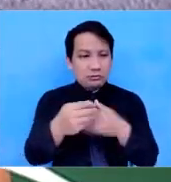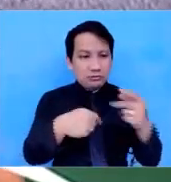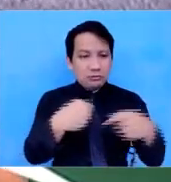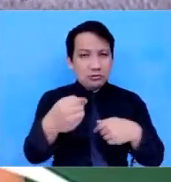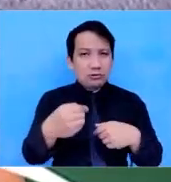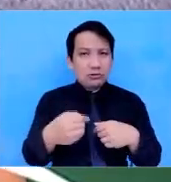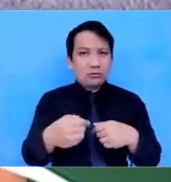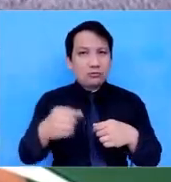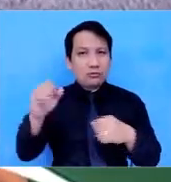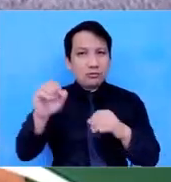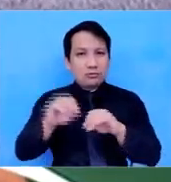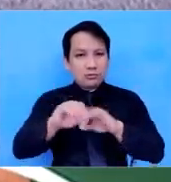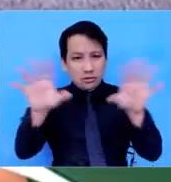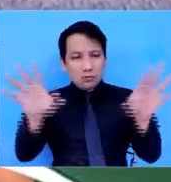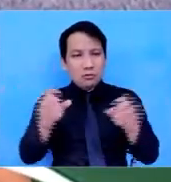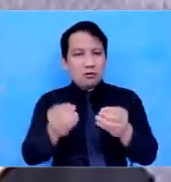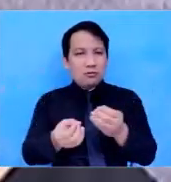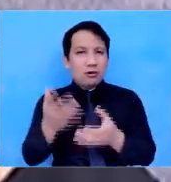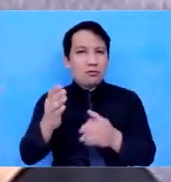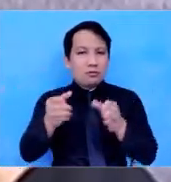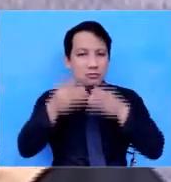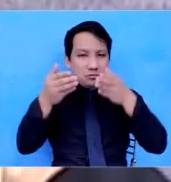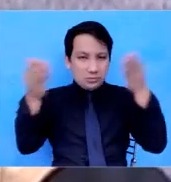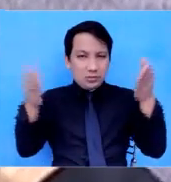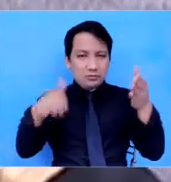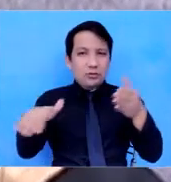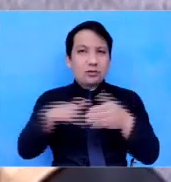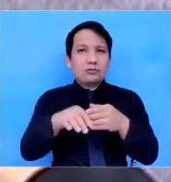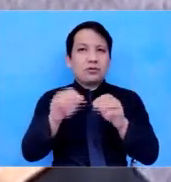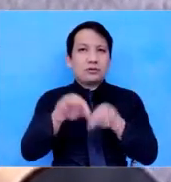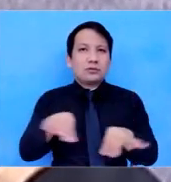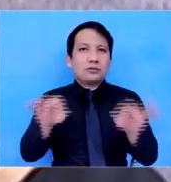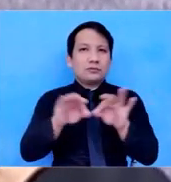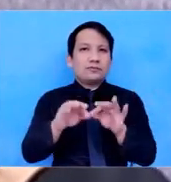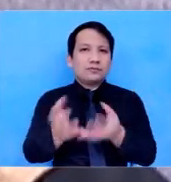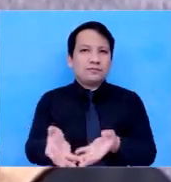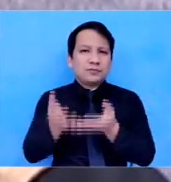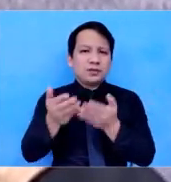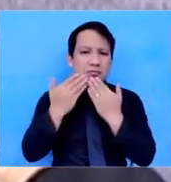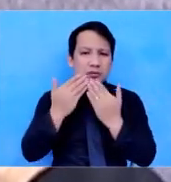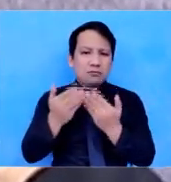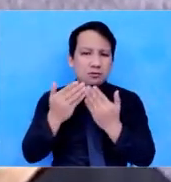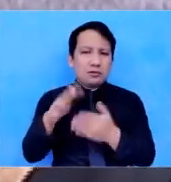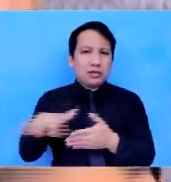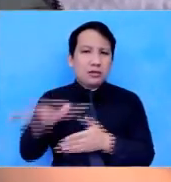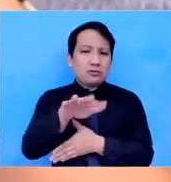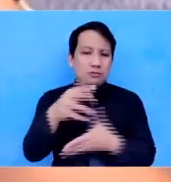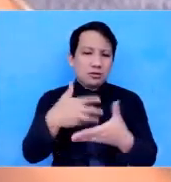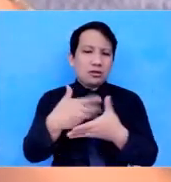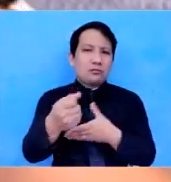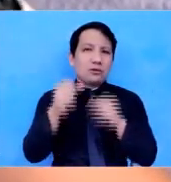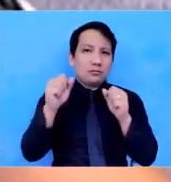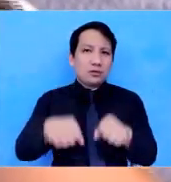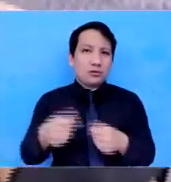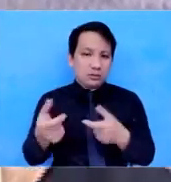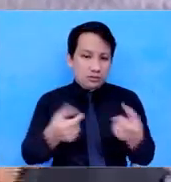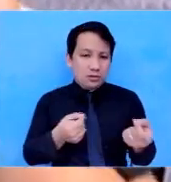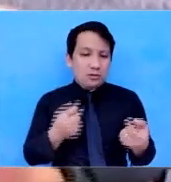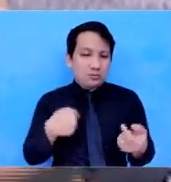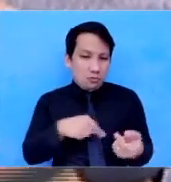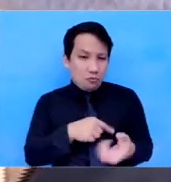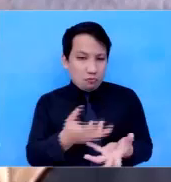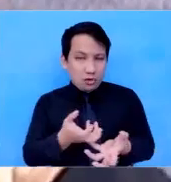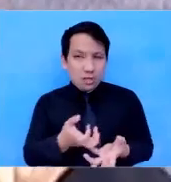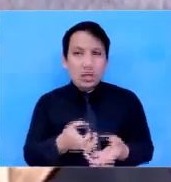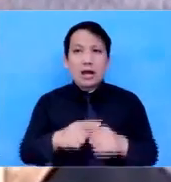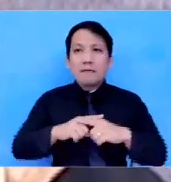nagpapailaw, nagpapaputok to celebrate, no? Magbigay-pugay tayo at magpasalamat na nakakalabas na tayo at nagagawa natin ang gusto natin, but not